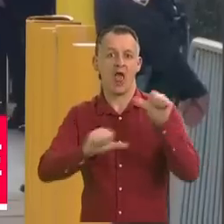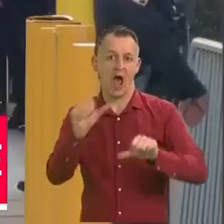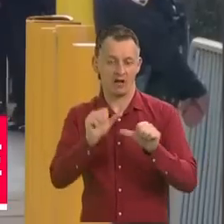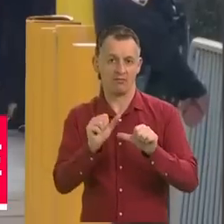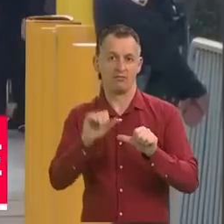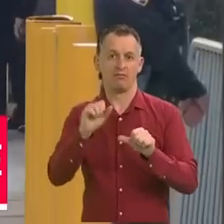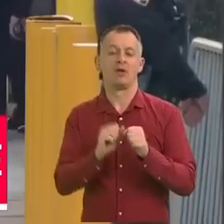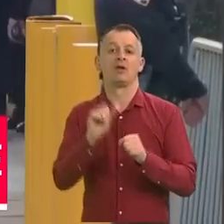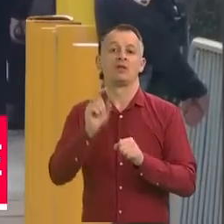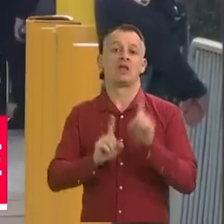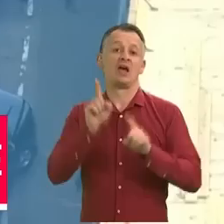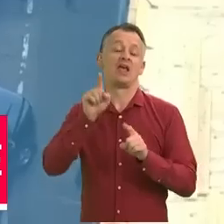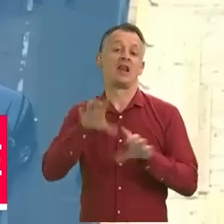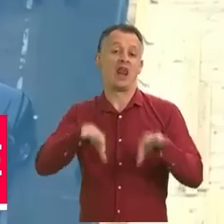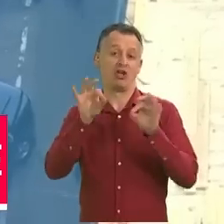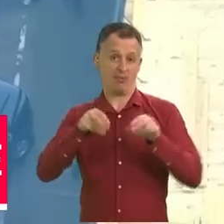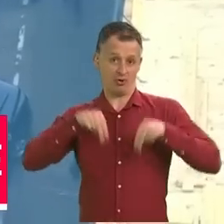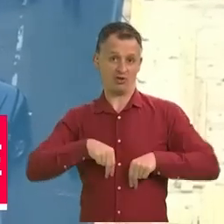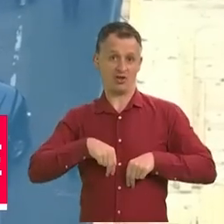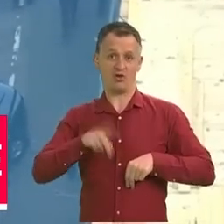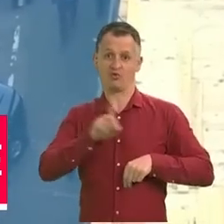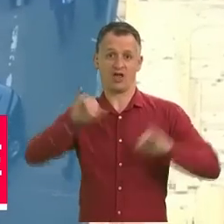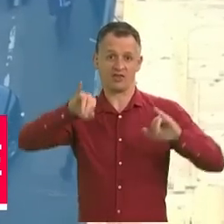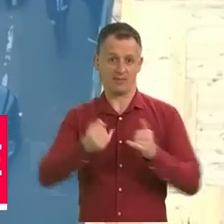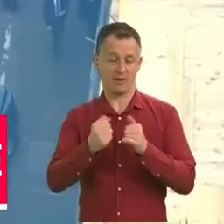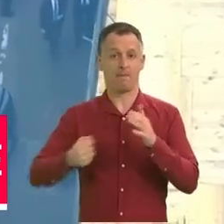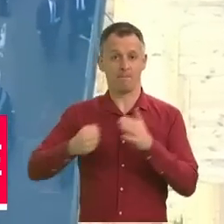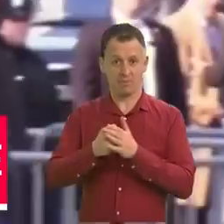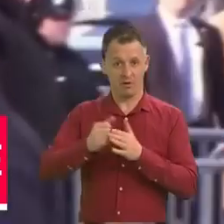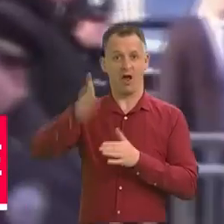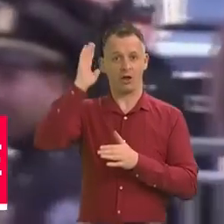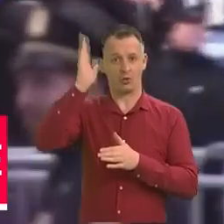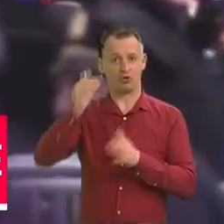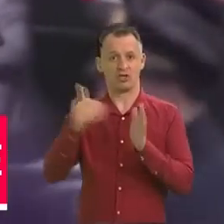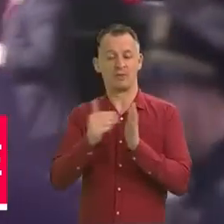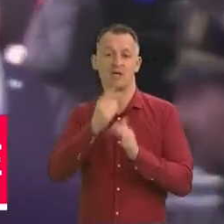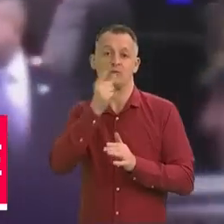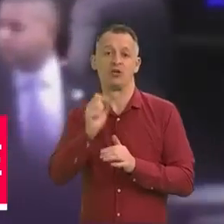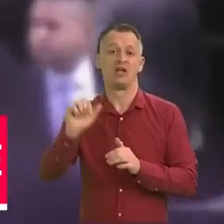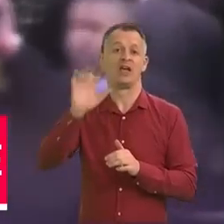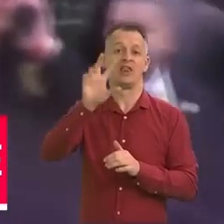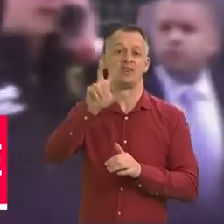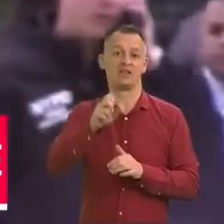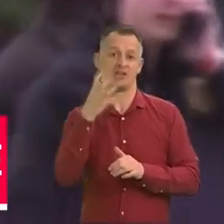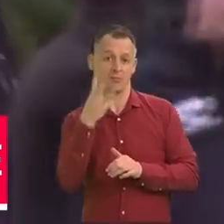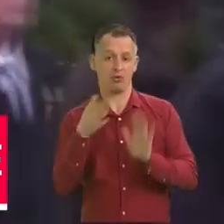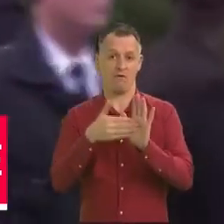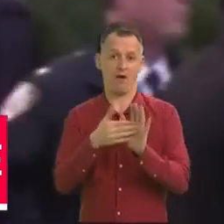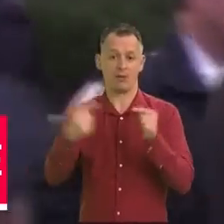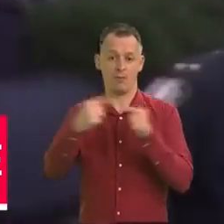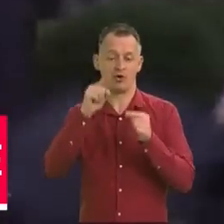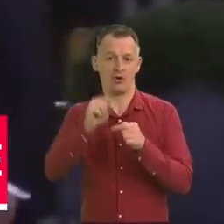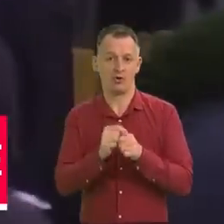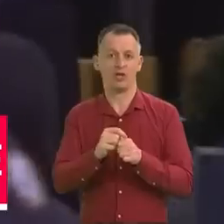susținut liderul republican. Până atunci, va trebui să răspundă celor 34 de acuzații ale procurorului Alvin Bragg. Toate faptele incriminate datează